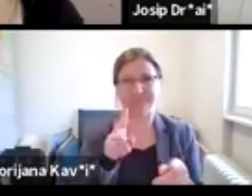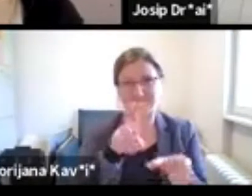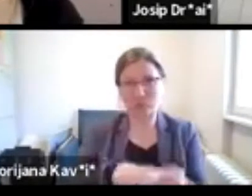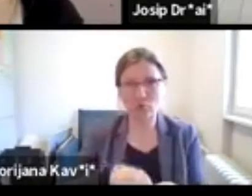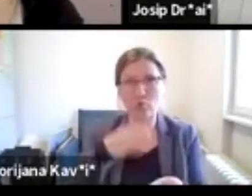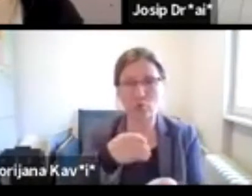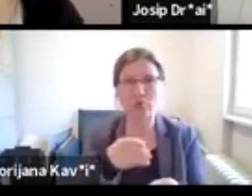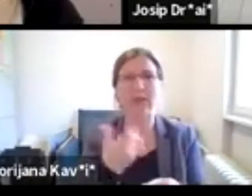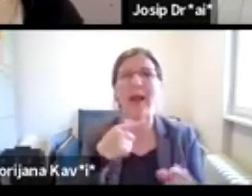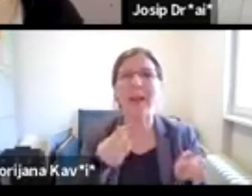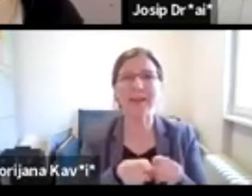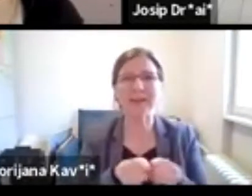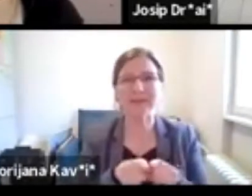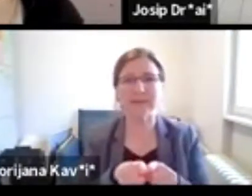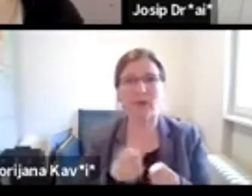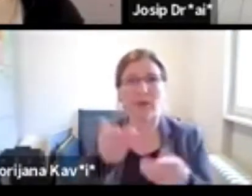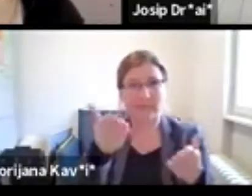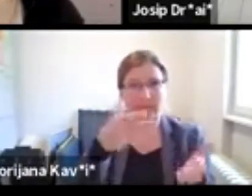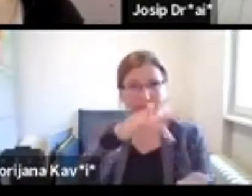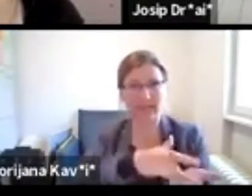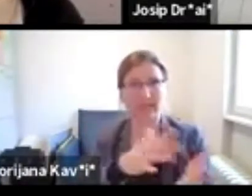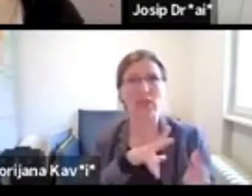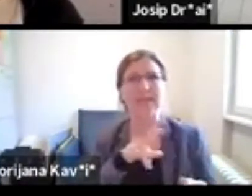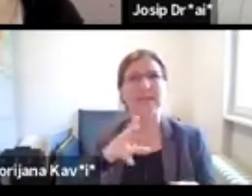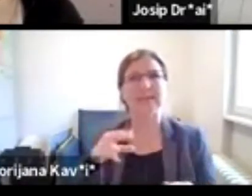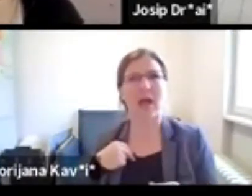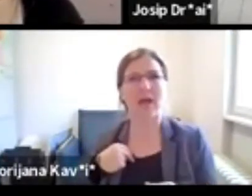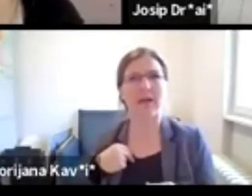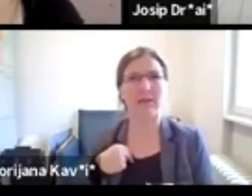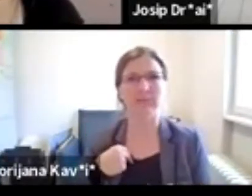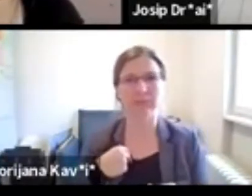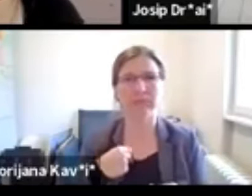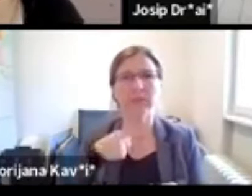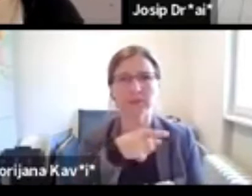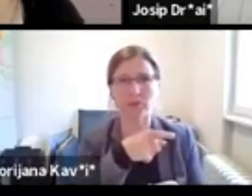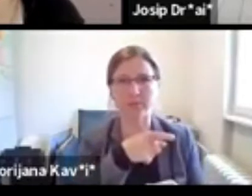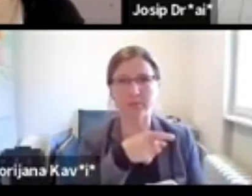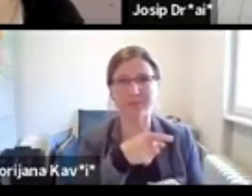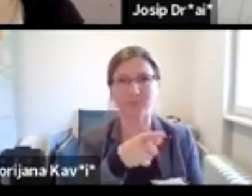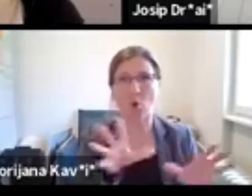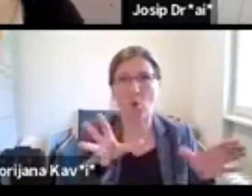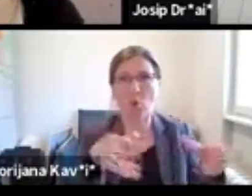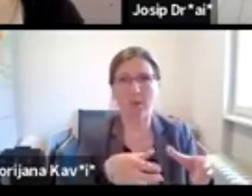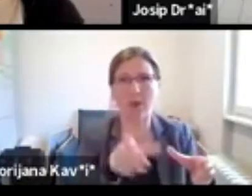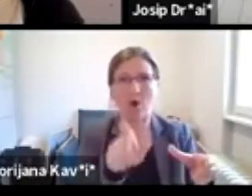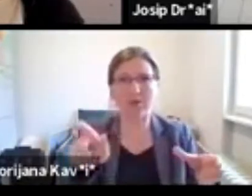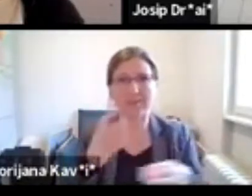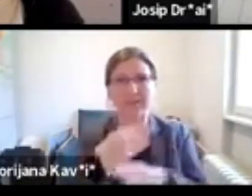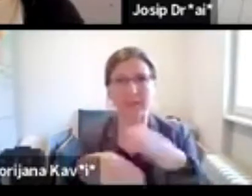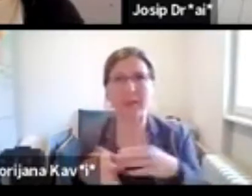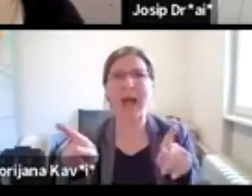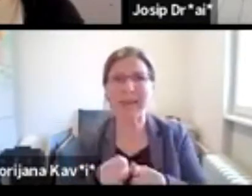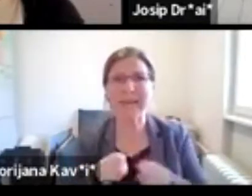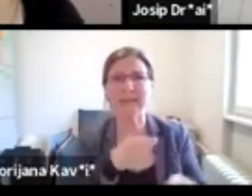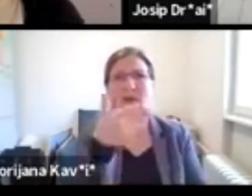u Zagrebu značajan subjekt koji ne samo da okuplja osobe s invaliditetom, nego zna proizvest ono što treba